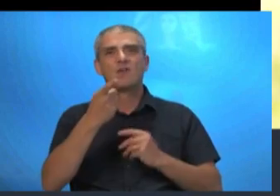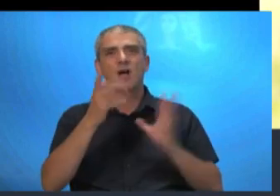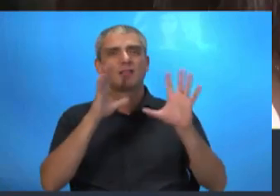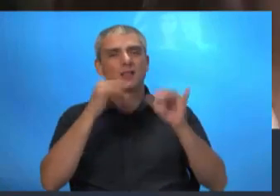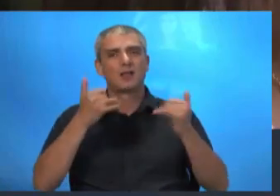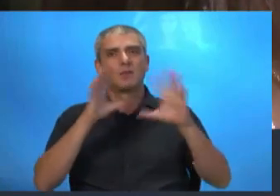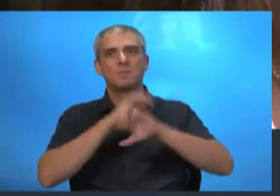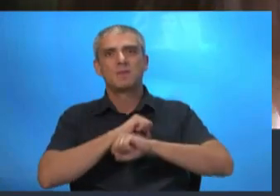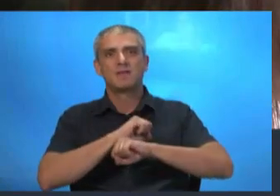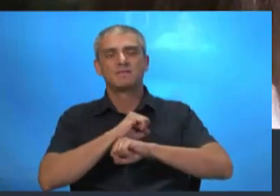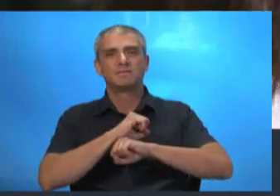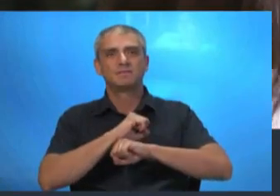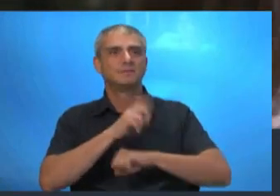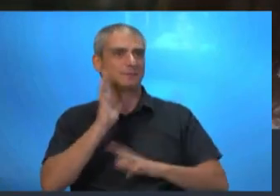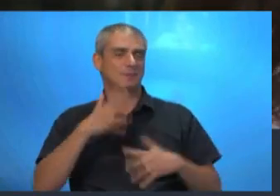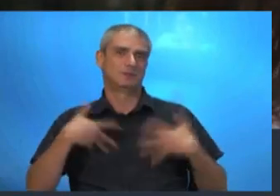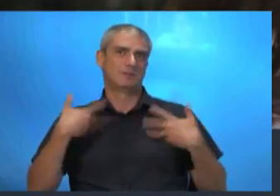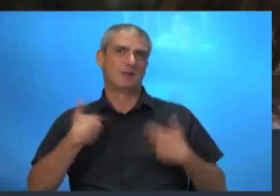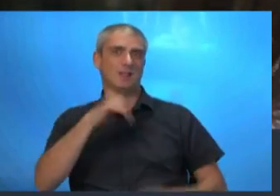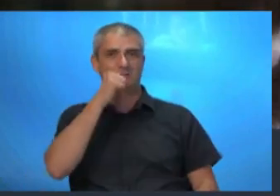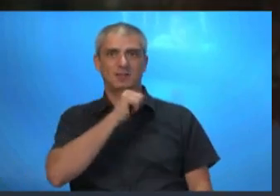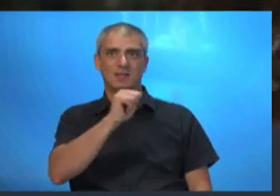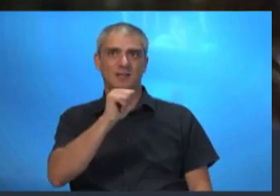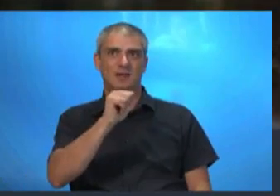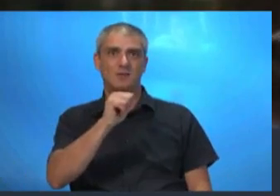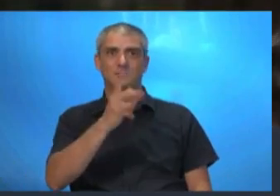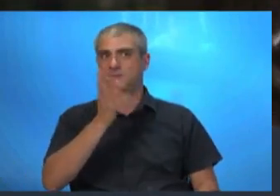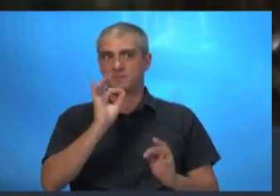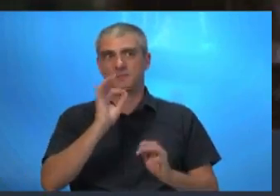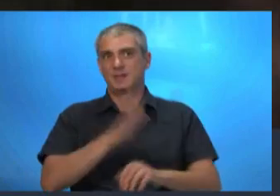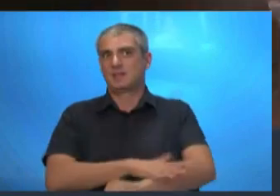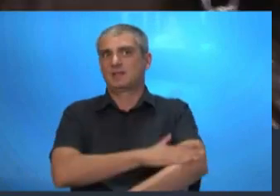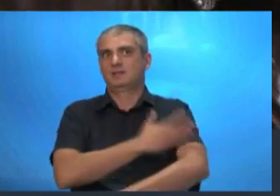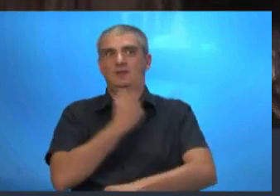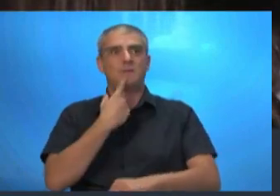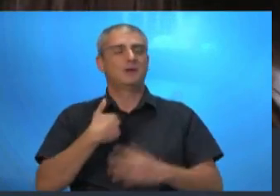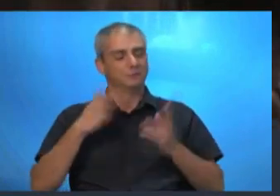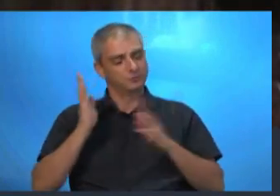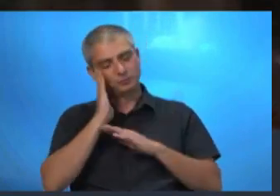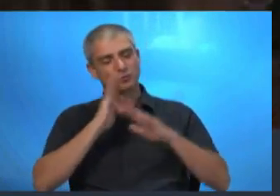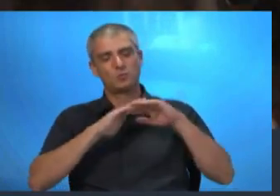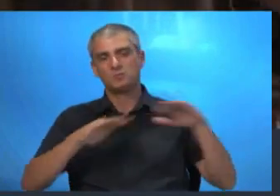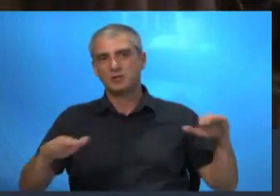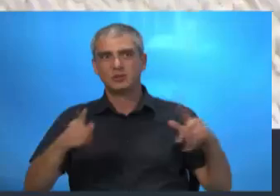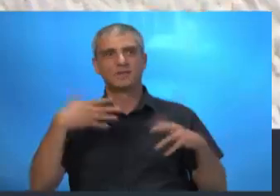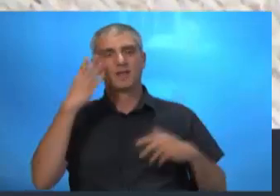ואיפה את בערב זה, יעלי? היא ממש שמחה לצאת לטיול. היא באמת התרגשה, והיא כזה אמרה שהם ישנו בשטח, ויהיה להם